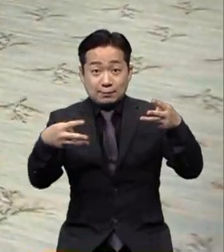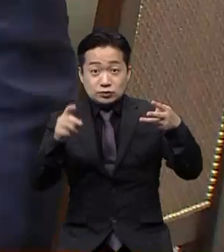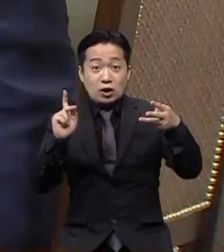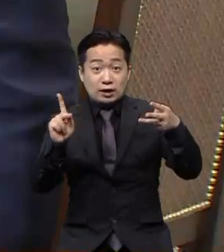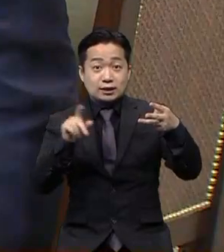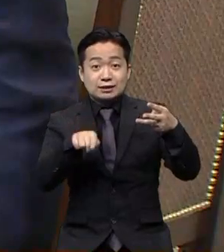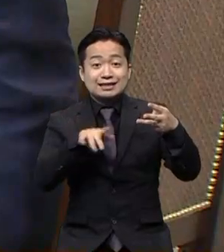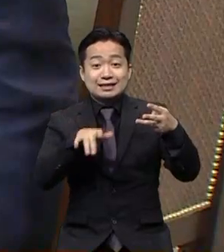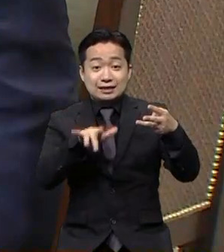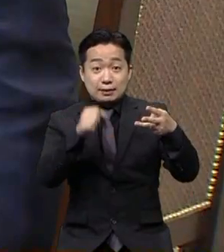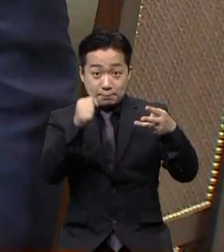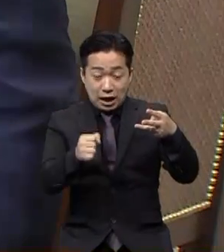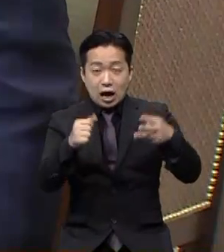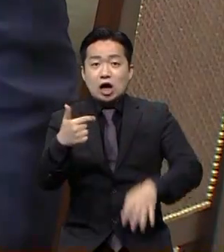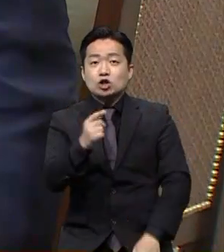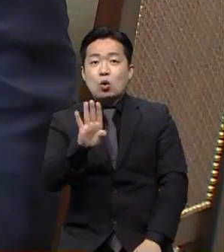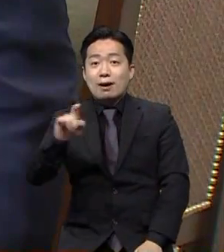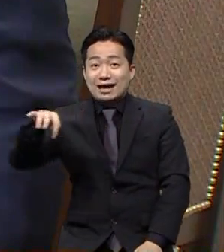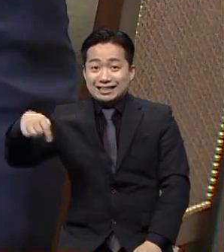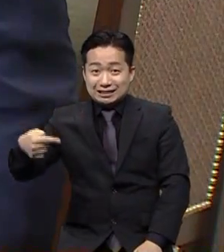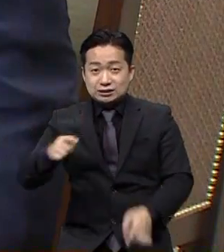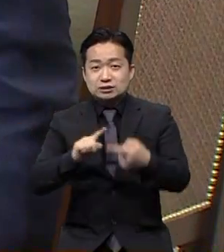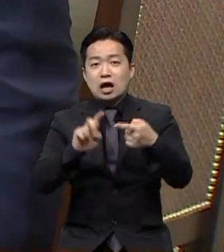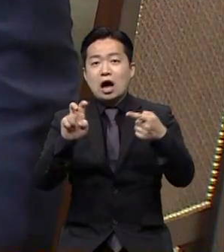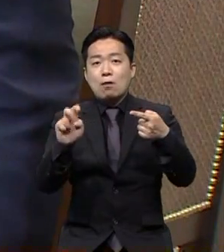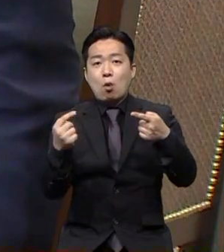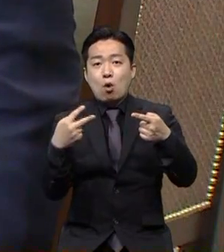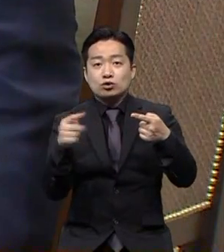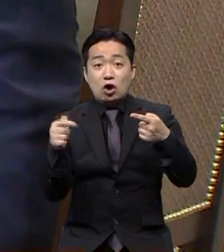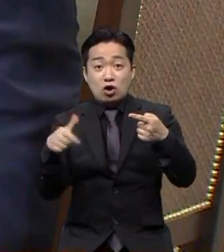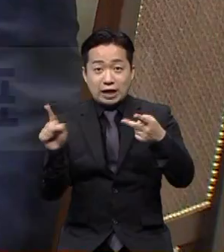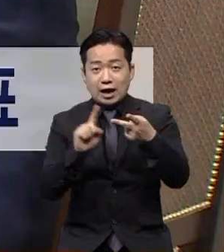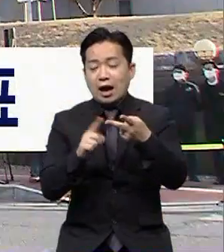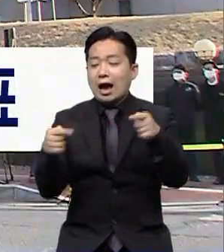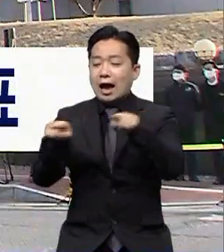등이 노바백스와 모더나와 논의할 것으로 보입니다.